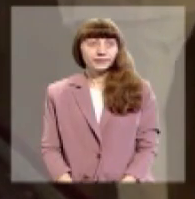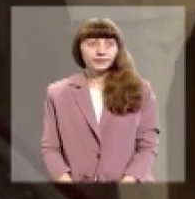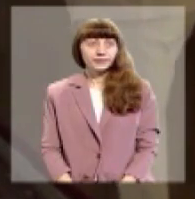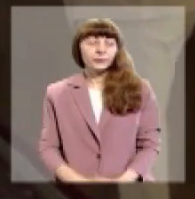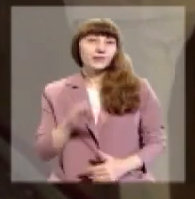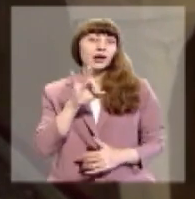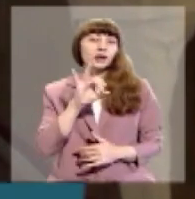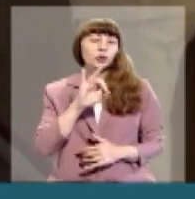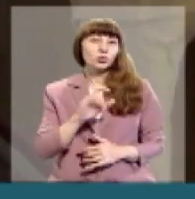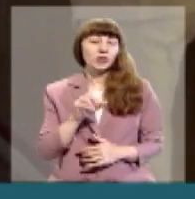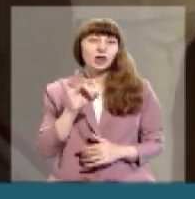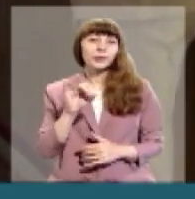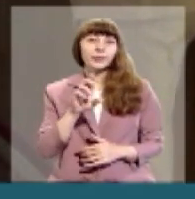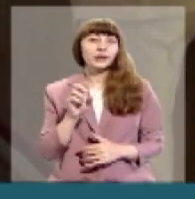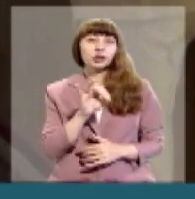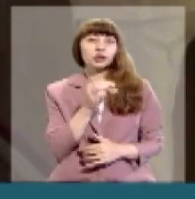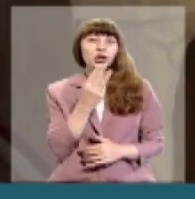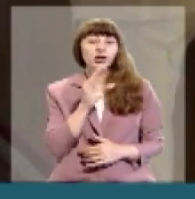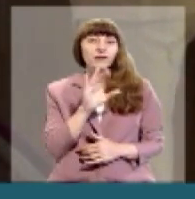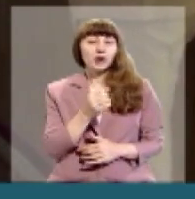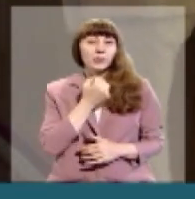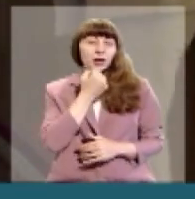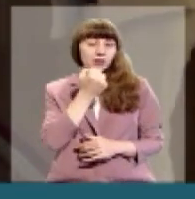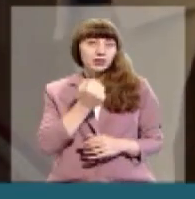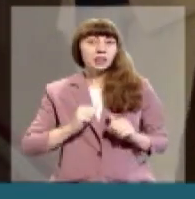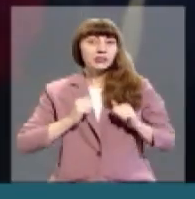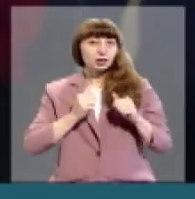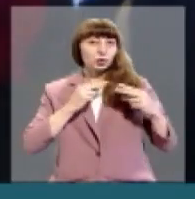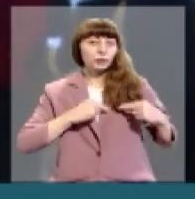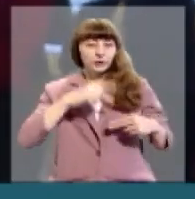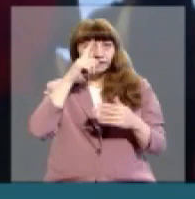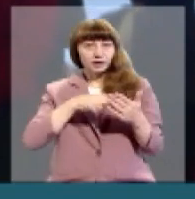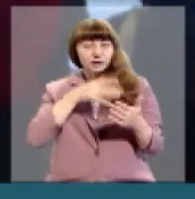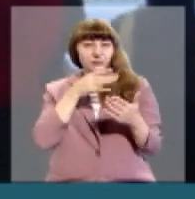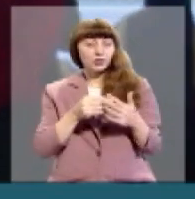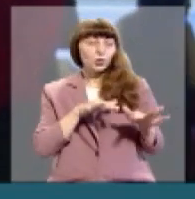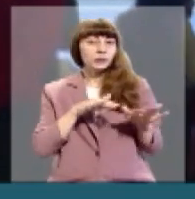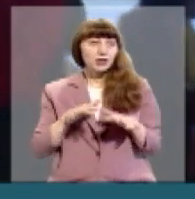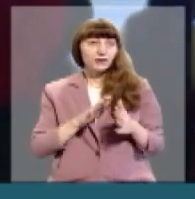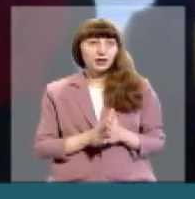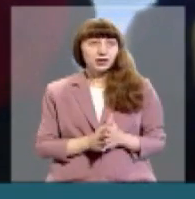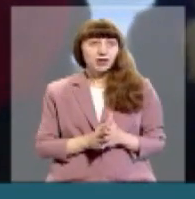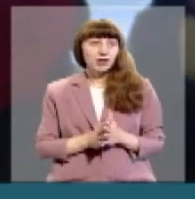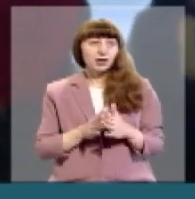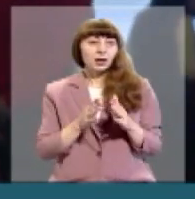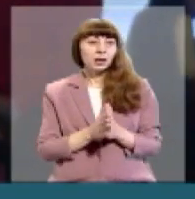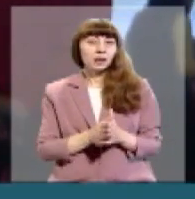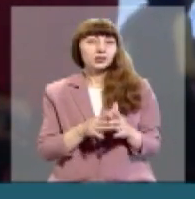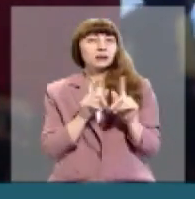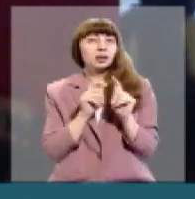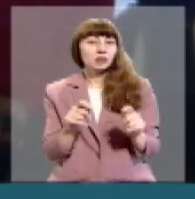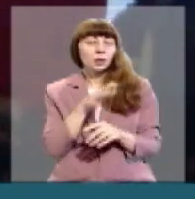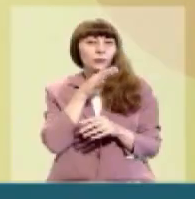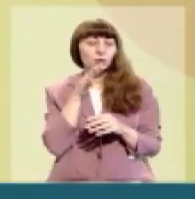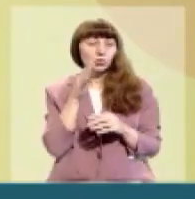Айгүл Әбішева қаржылы еңбегі, шыдамдылығы мен өз ісіне деген адалдығының арқасында талай келешек ұрпақтың негізін қалыптастырған. Ол